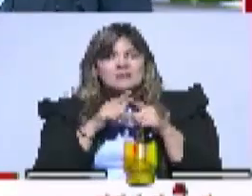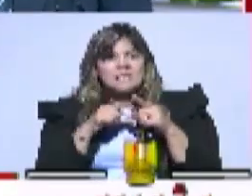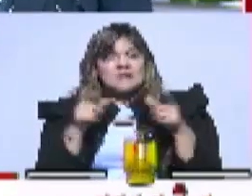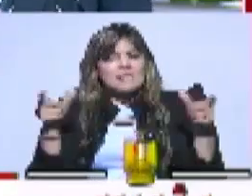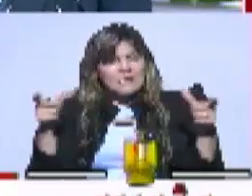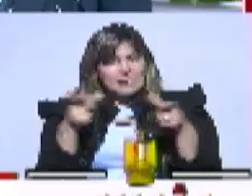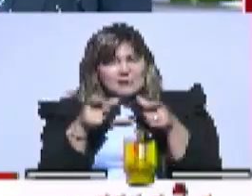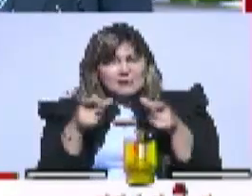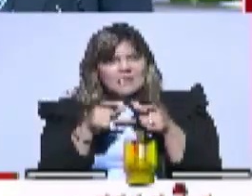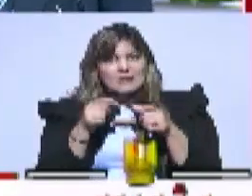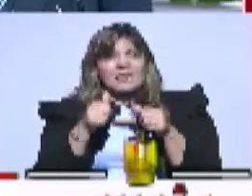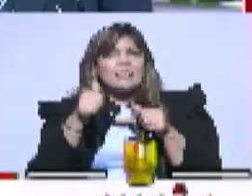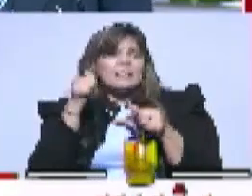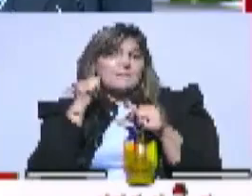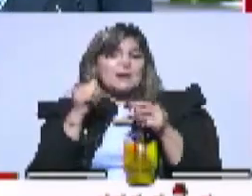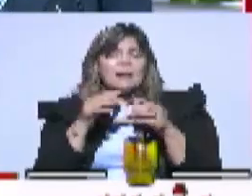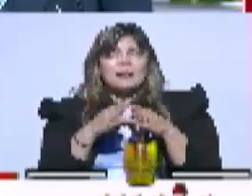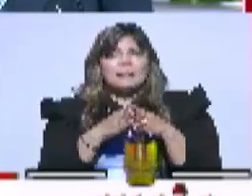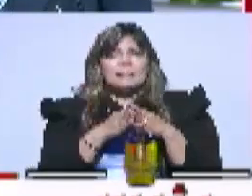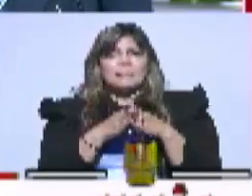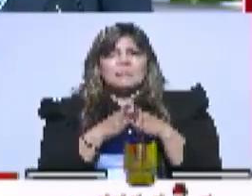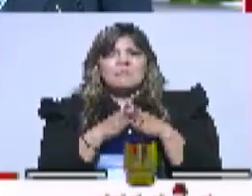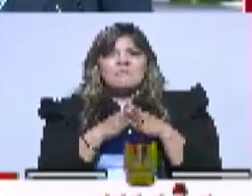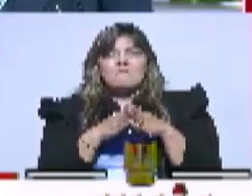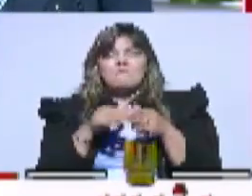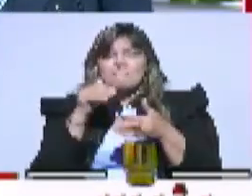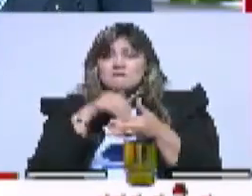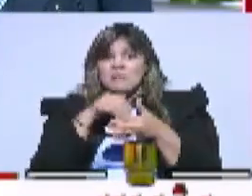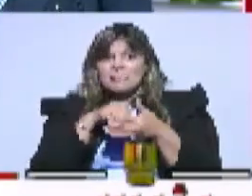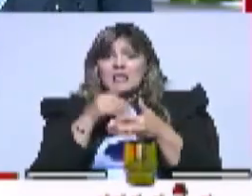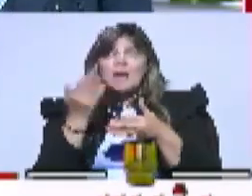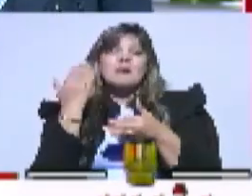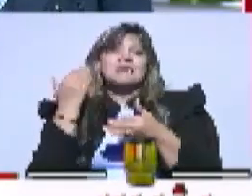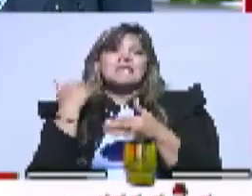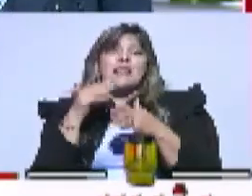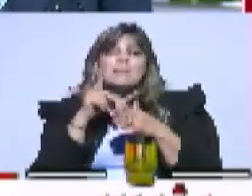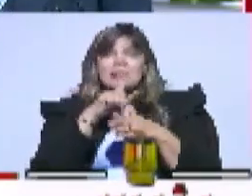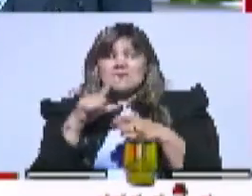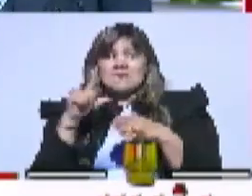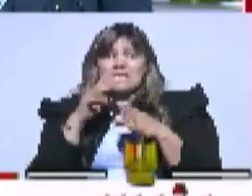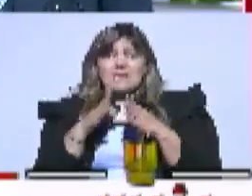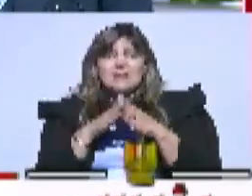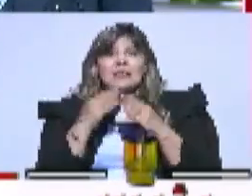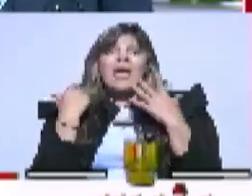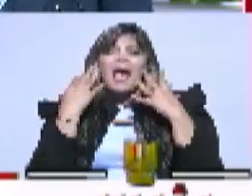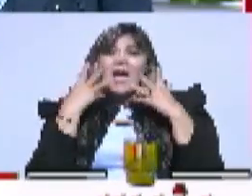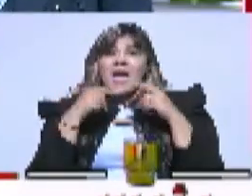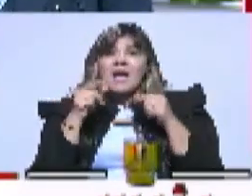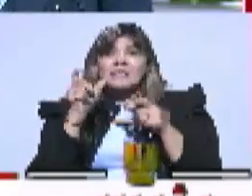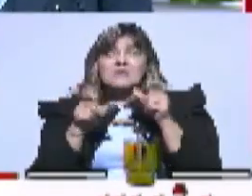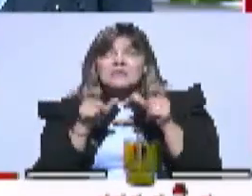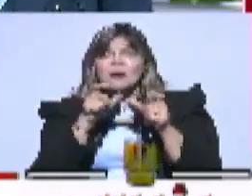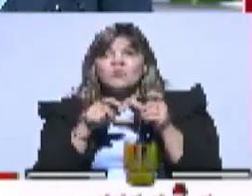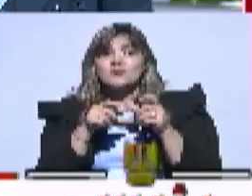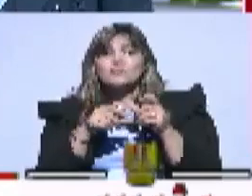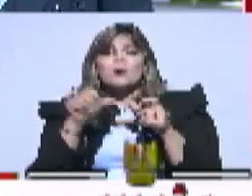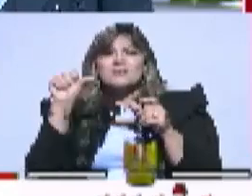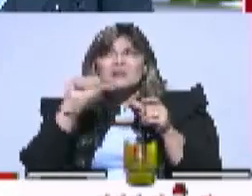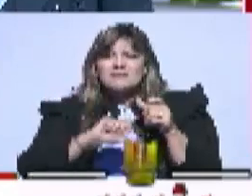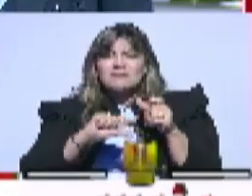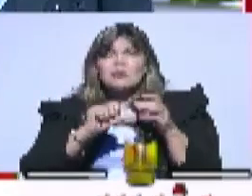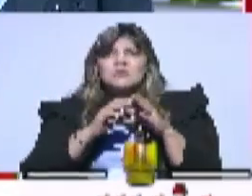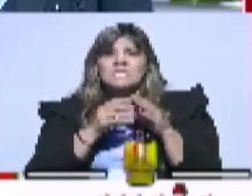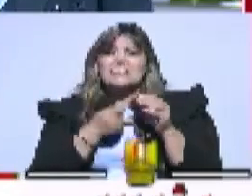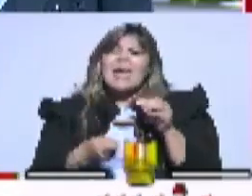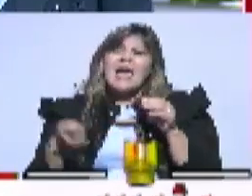حصرها حتى أمس. طيب في الانتخابات اللي قبل كده، الانتخابات الرئاسية اللي قبل كده، عدد الأصوات الباطلة كانت